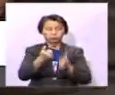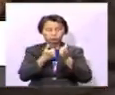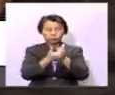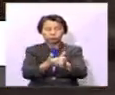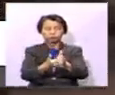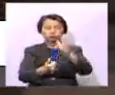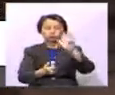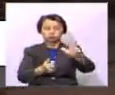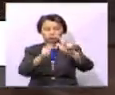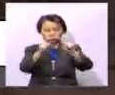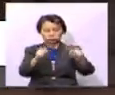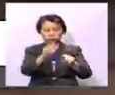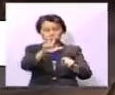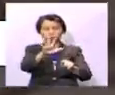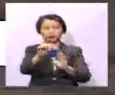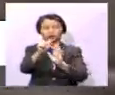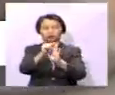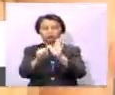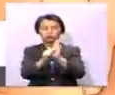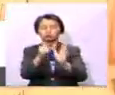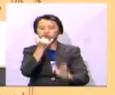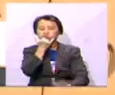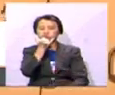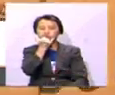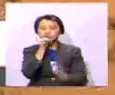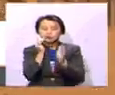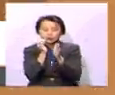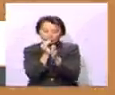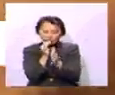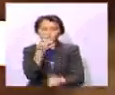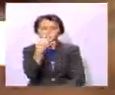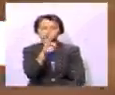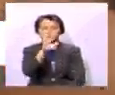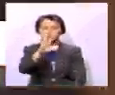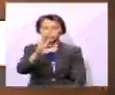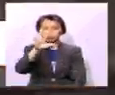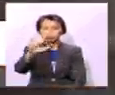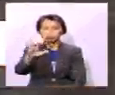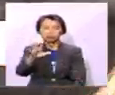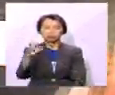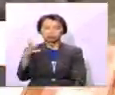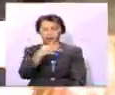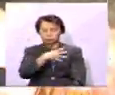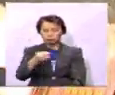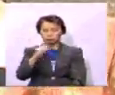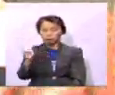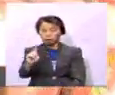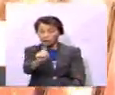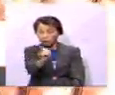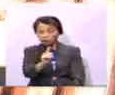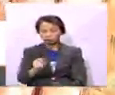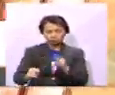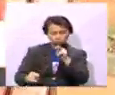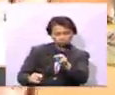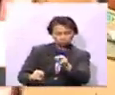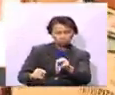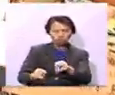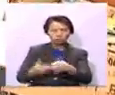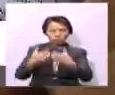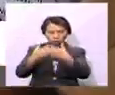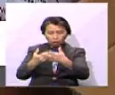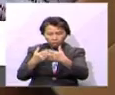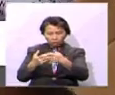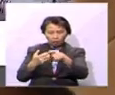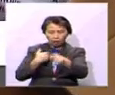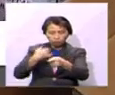Seksyen 3-5 Akta Kesalahan-Kesalahan Kecil 1955. Selain itu, mana-mana pihak didapati menghilang, memiliki